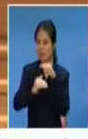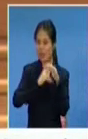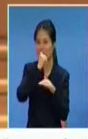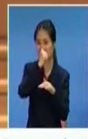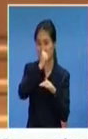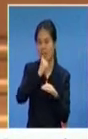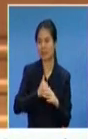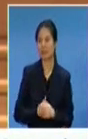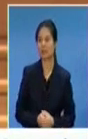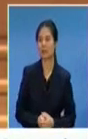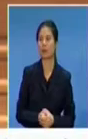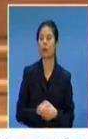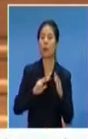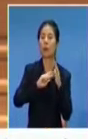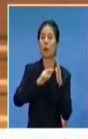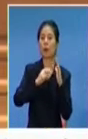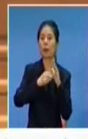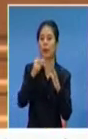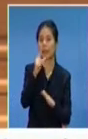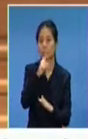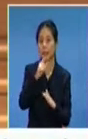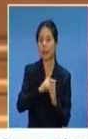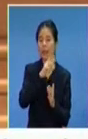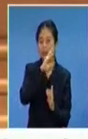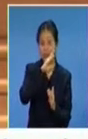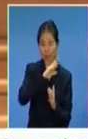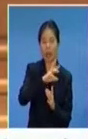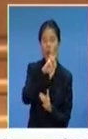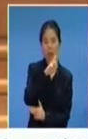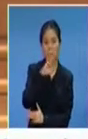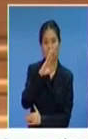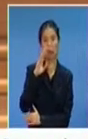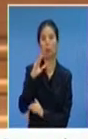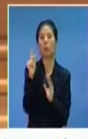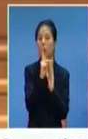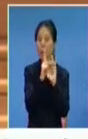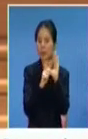าถ้าระเบียบถ้าระบบกฎหมายดี